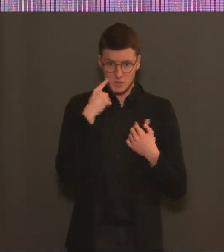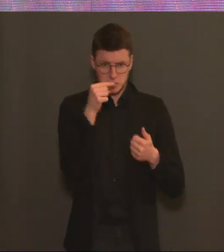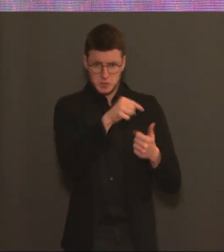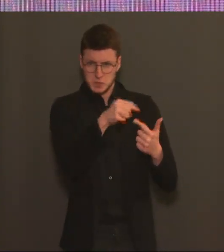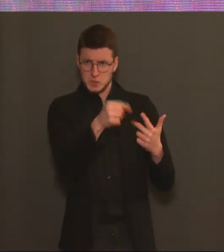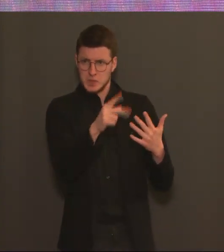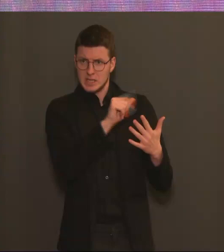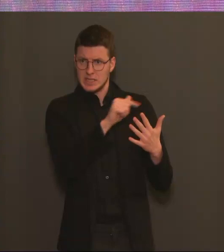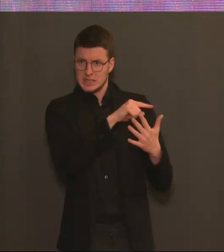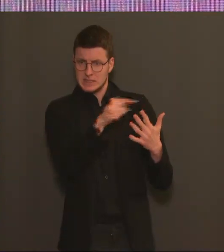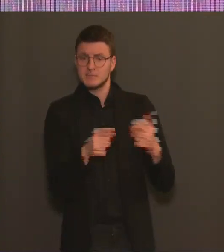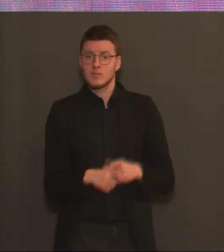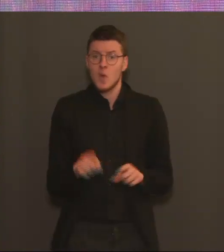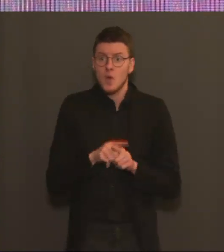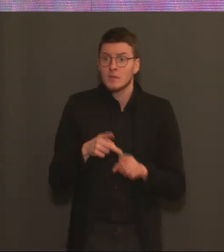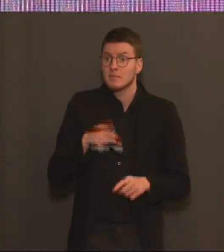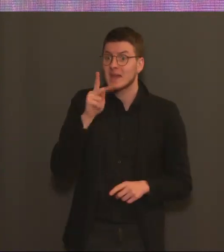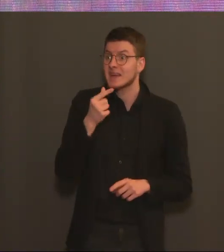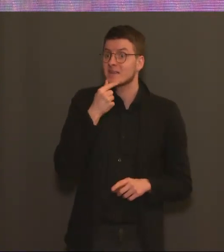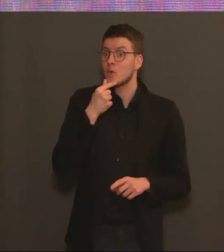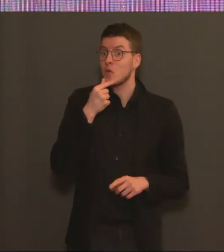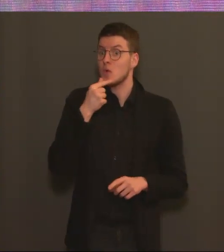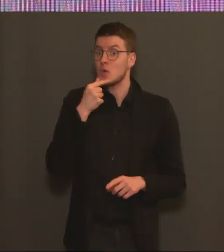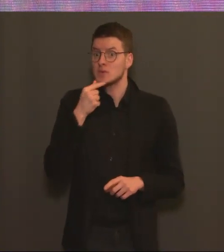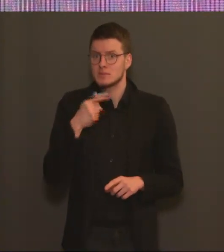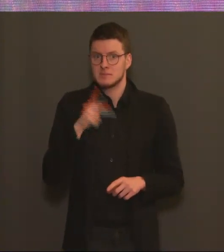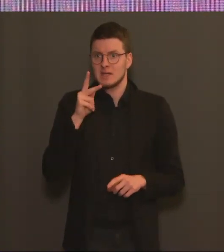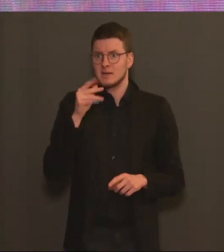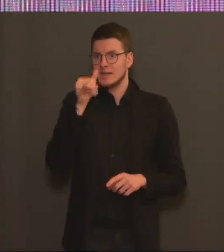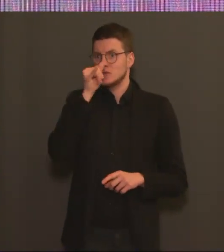de alleroudste en gelukkig een stuk lager bij de jongste.